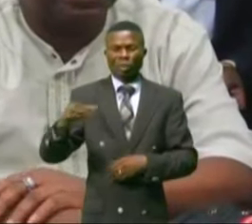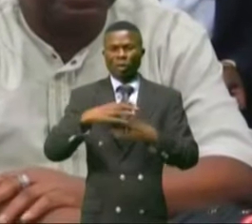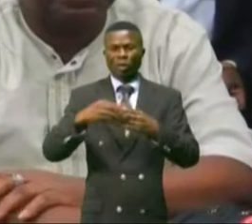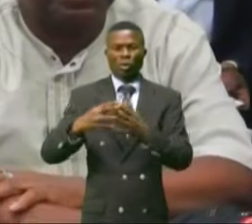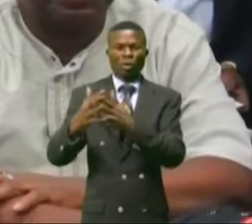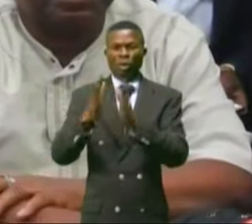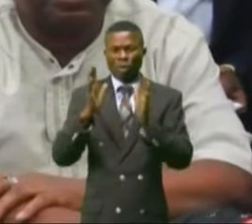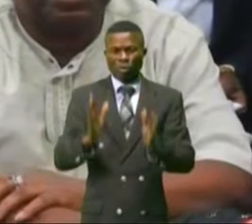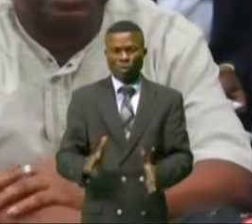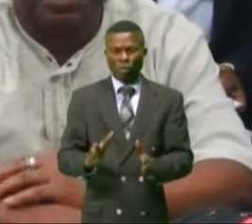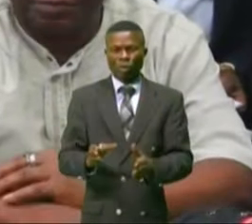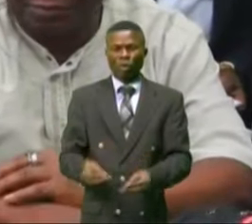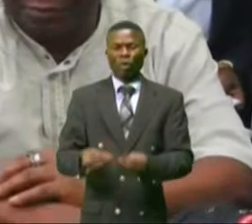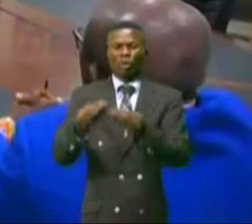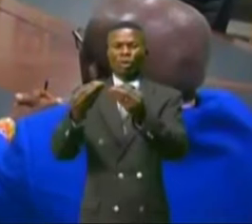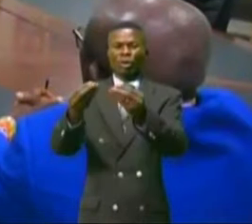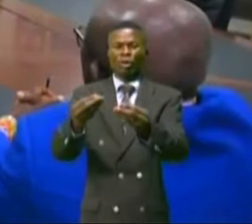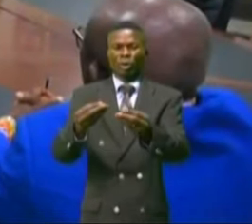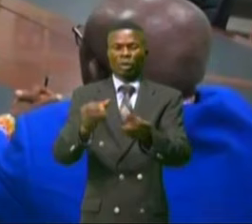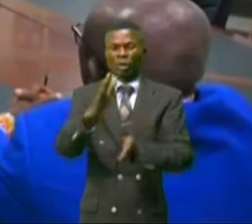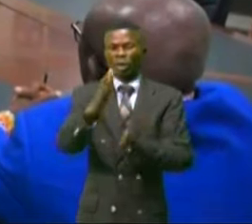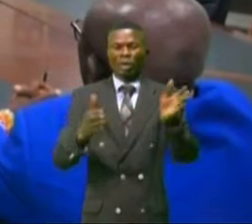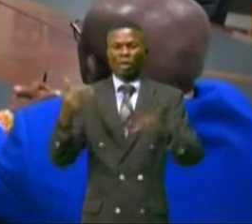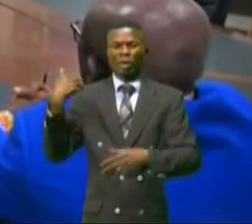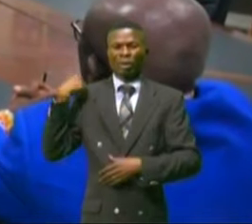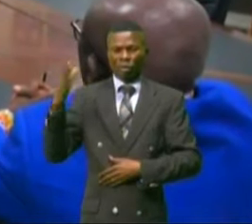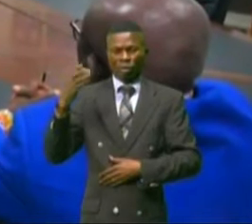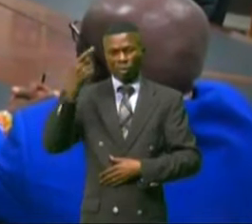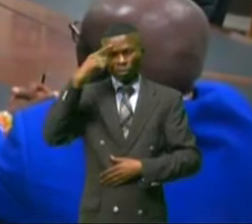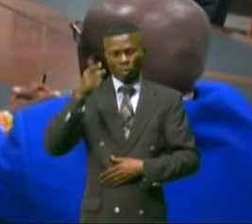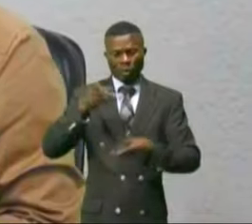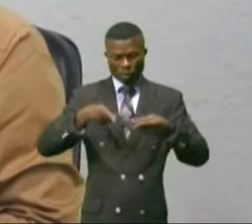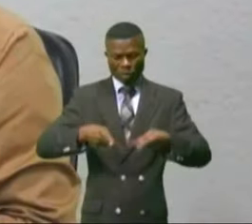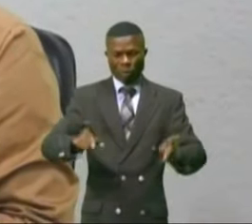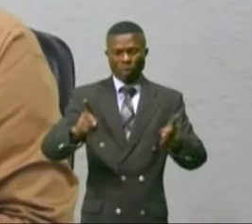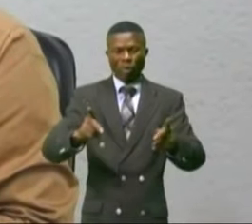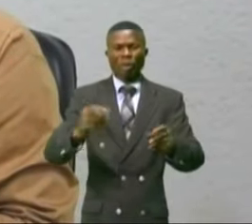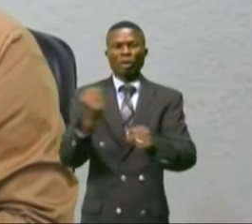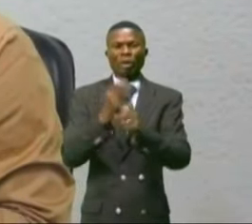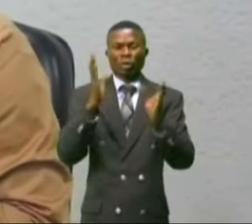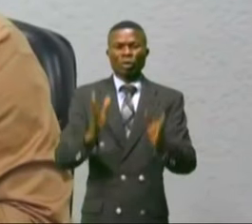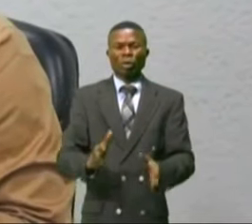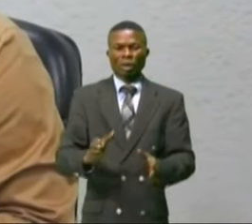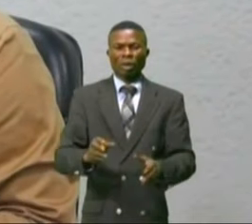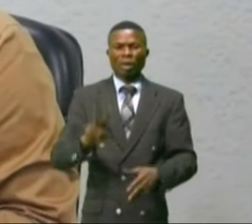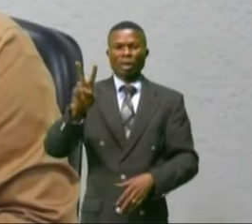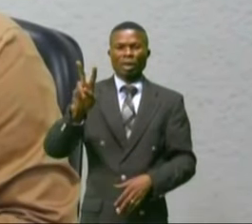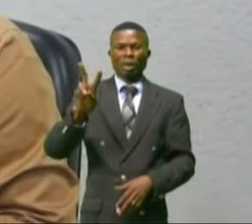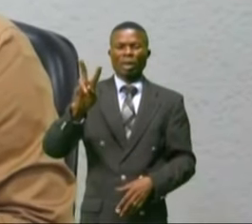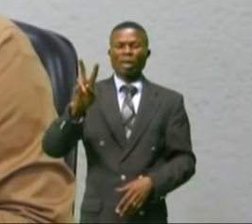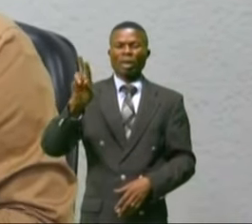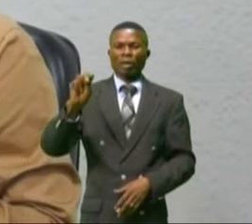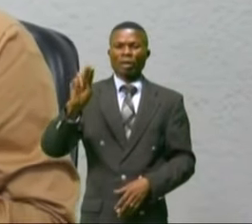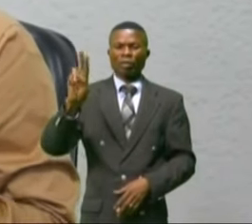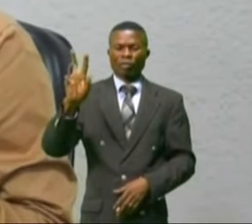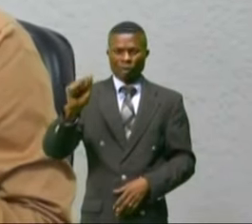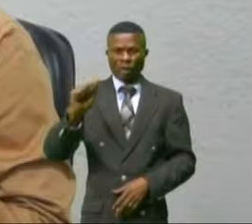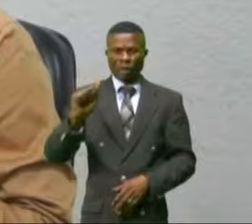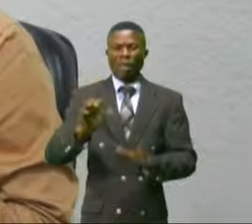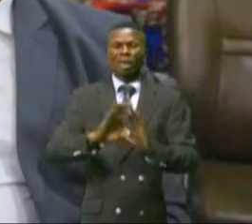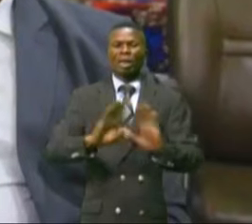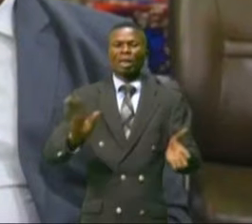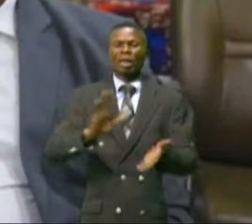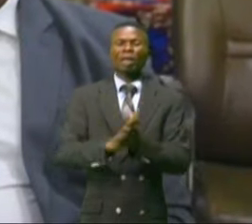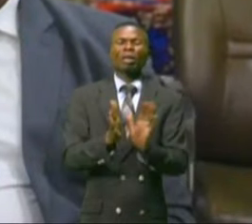$1,500,000 américains seront débloqués par le Trésor public afin de permettre au personnel de la RVASA éligible à la